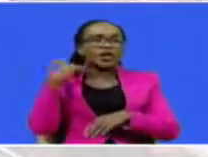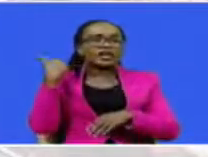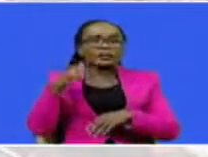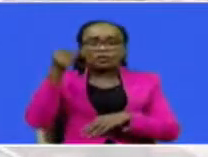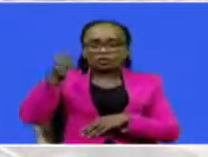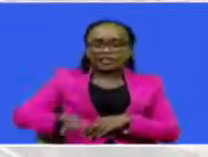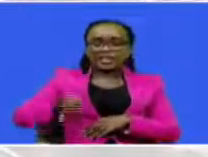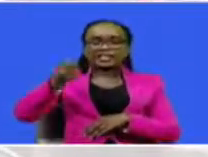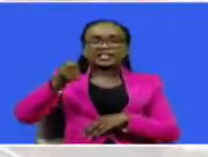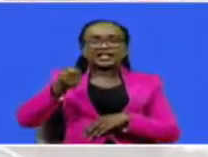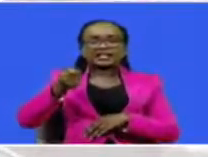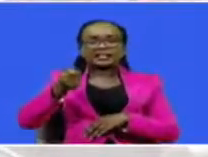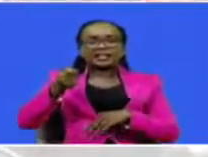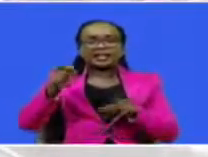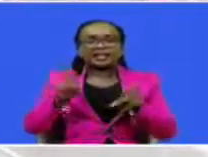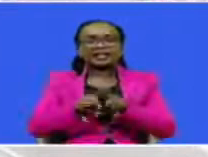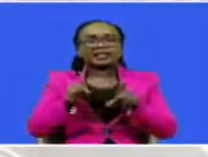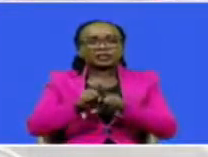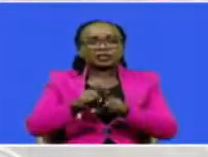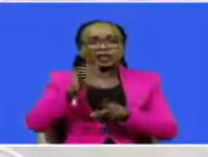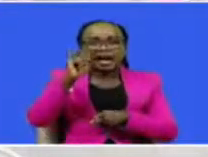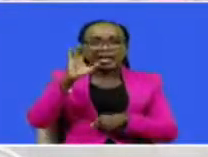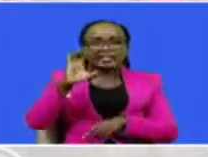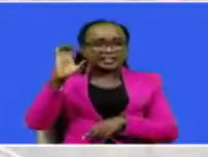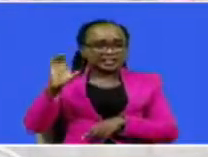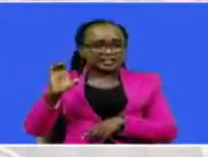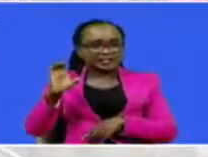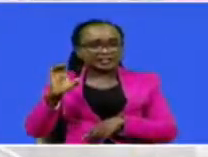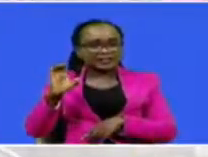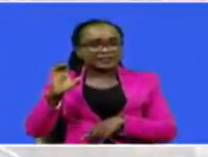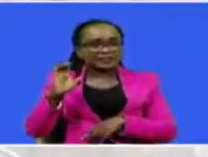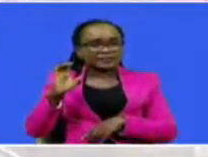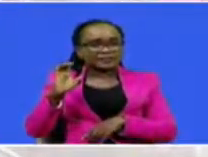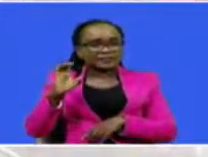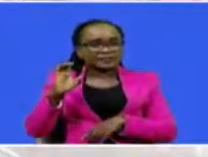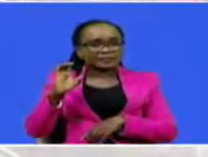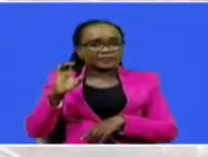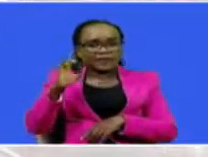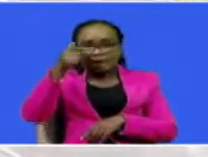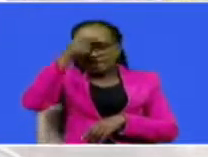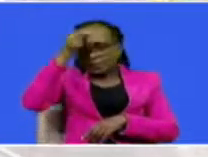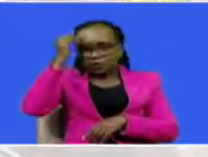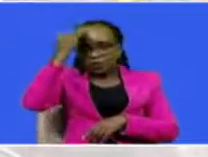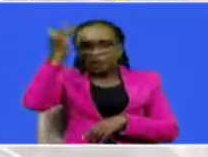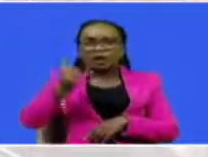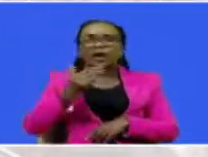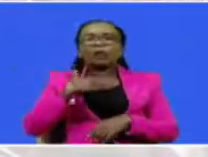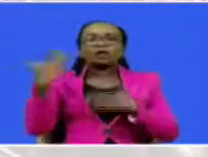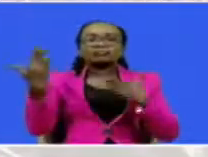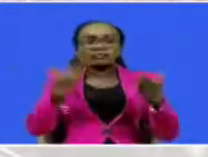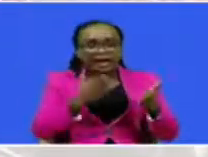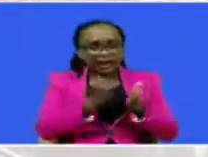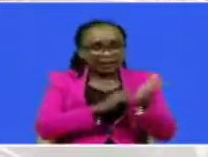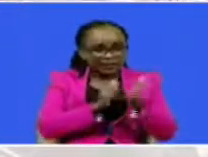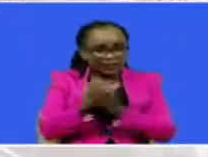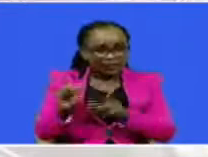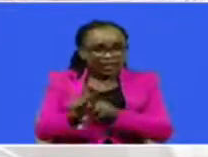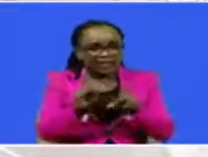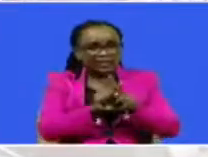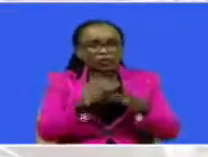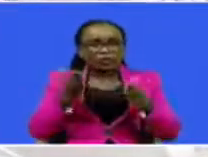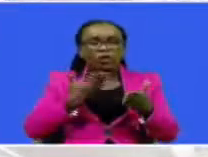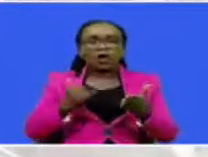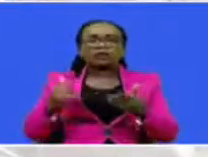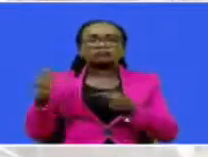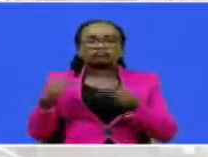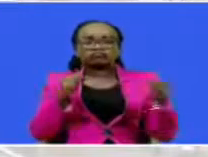Justice, the prosecutor of ICC, amulike huyu Karanja Kibicho because anataka kuleta uhasama na kuleta fujo